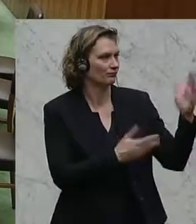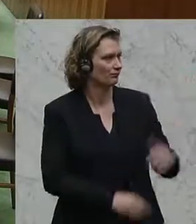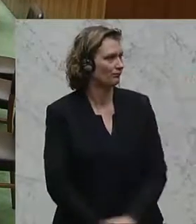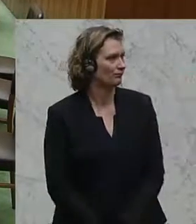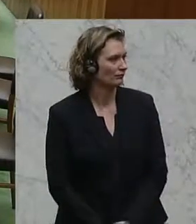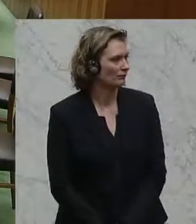kann